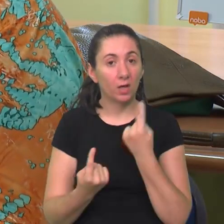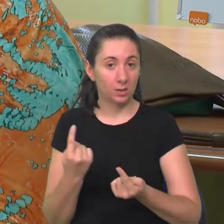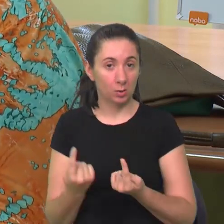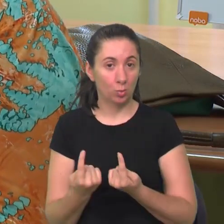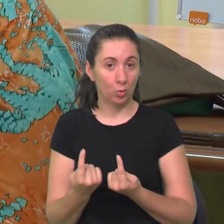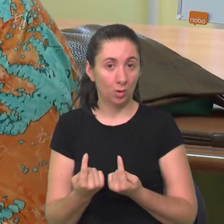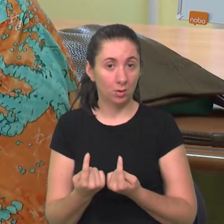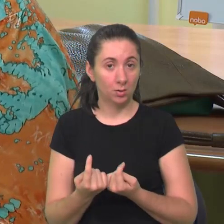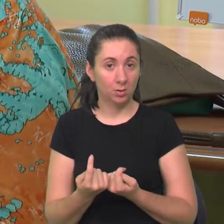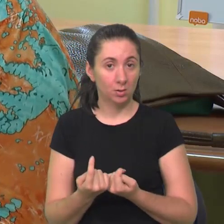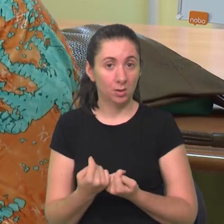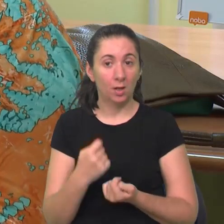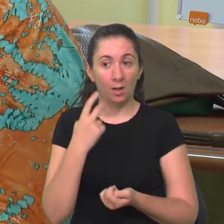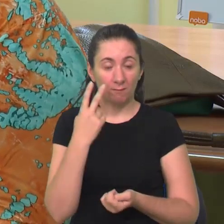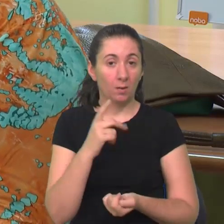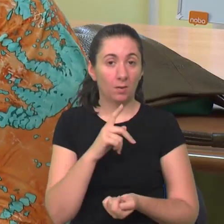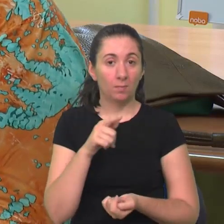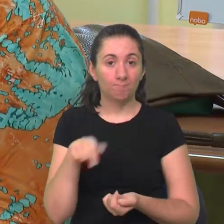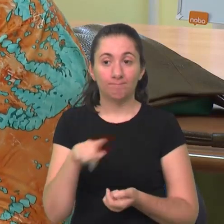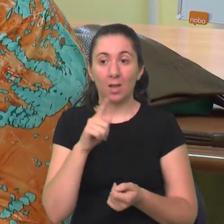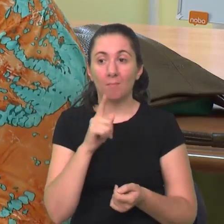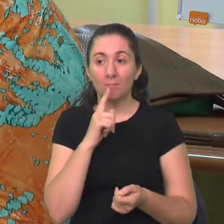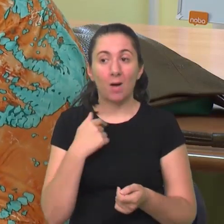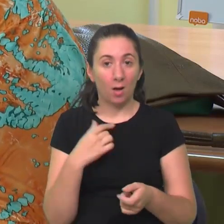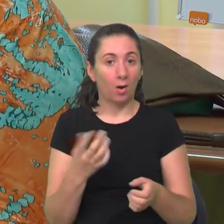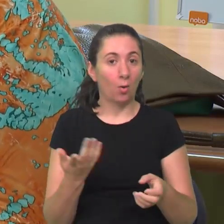situacija, vidimo da danas malo nas je pošteđeni.